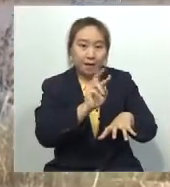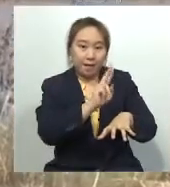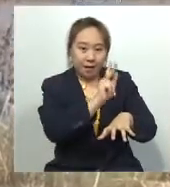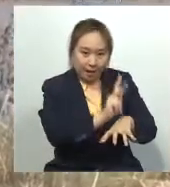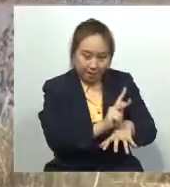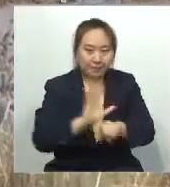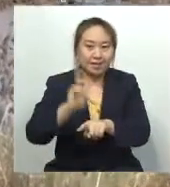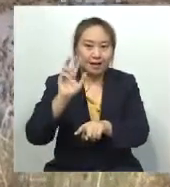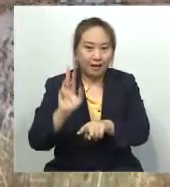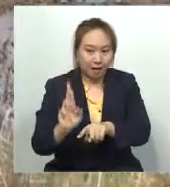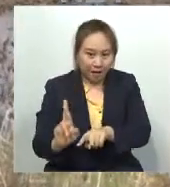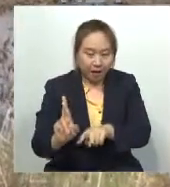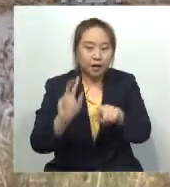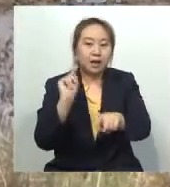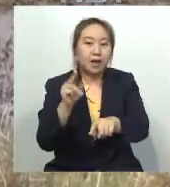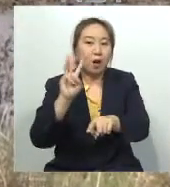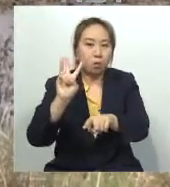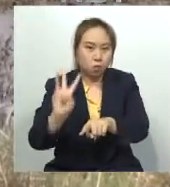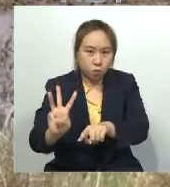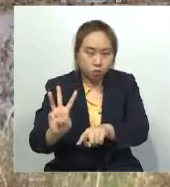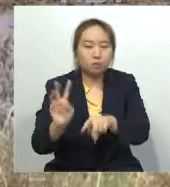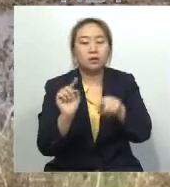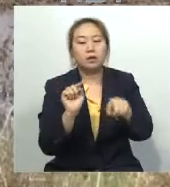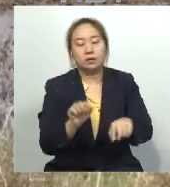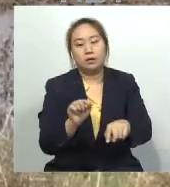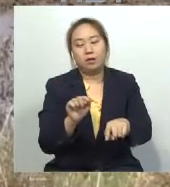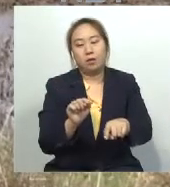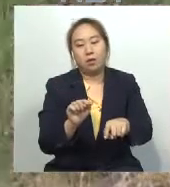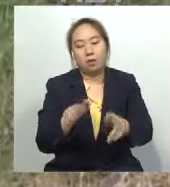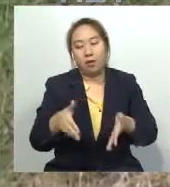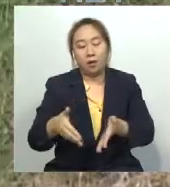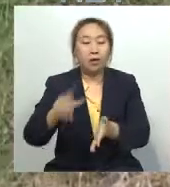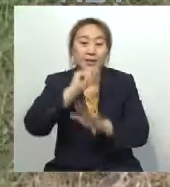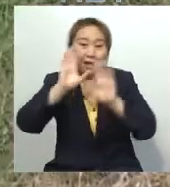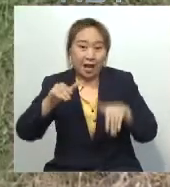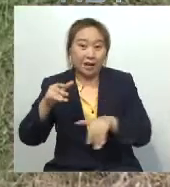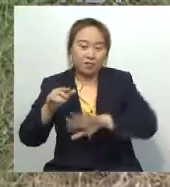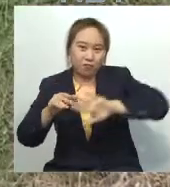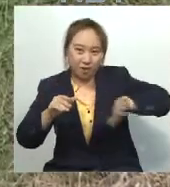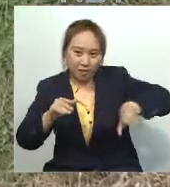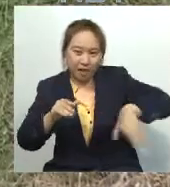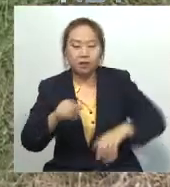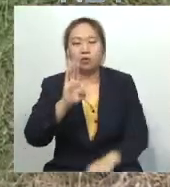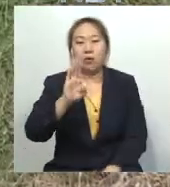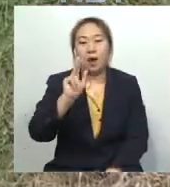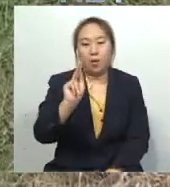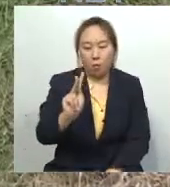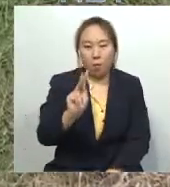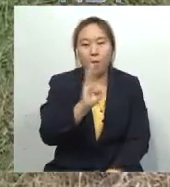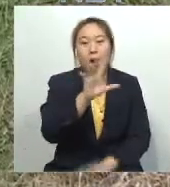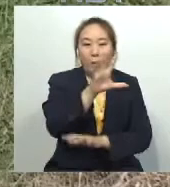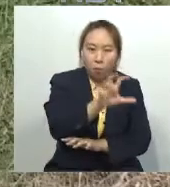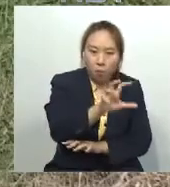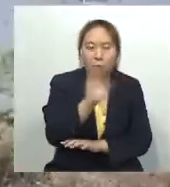ทุ่งเชียงรากทุ่งท่าวุ้งทุ่งฝั่งซ้ายคลองชายนาฏป่าสักทุ่งบางกลุ่มทุ่งบางกุ้ง